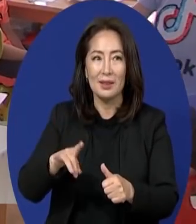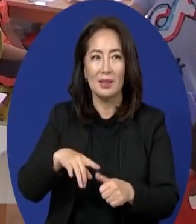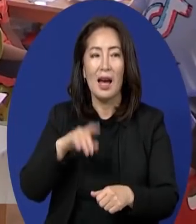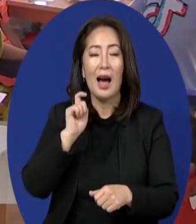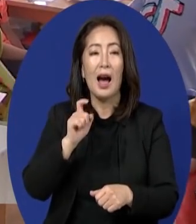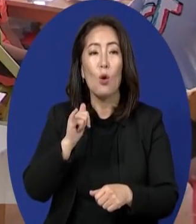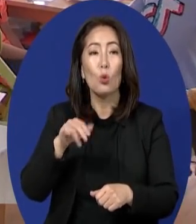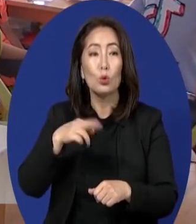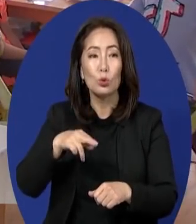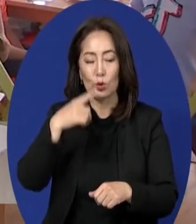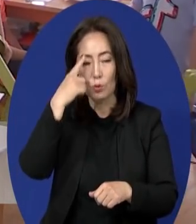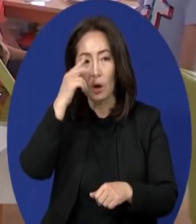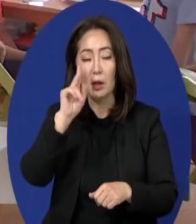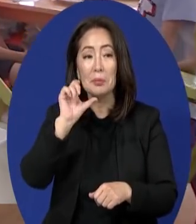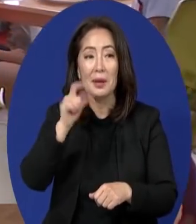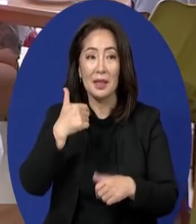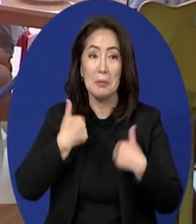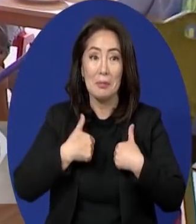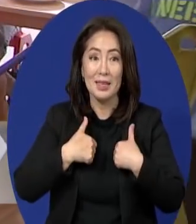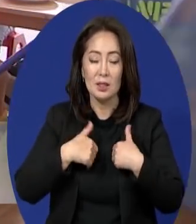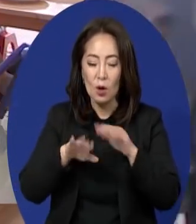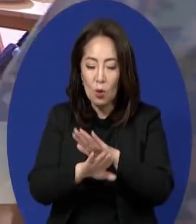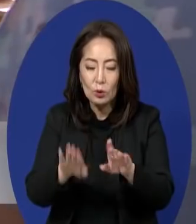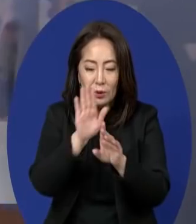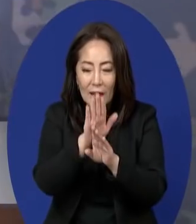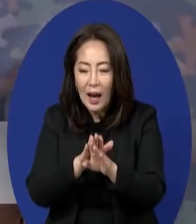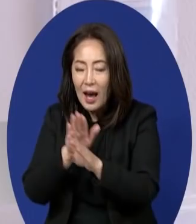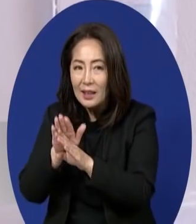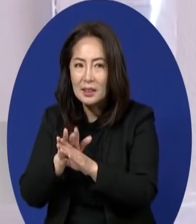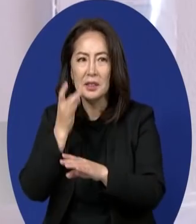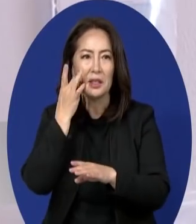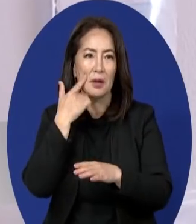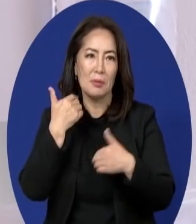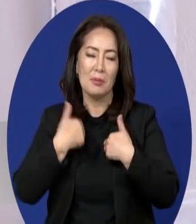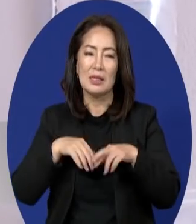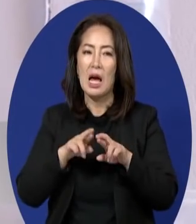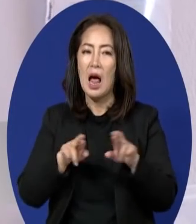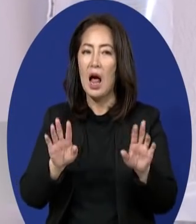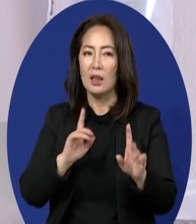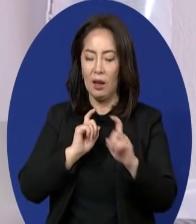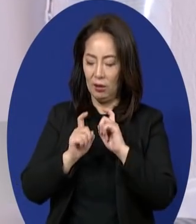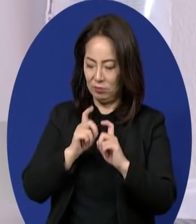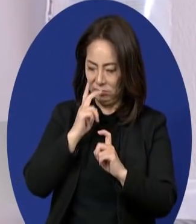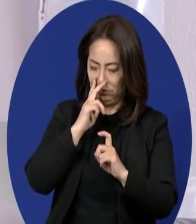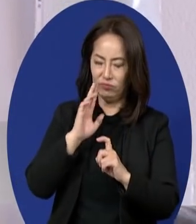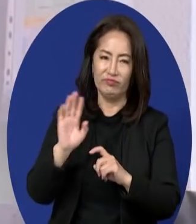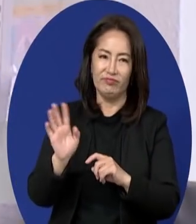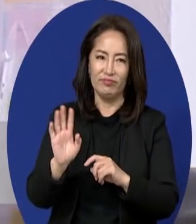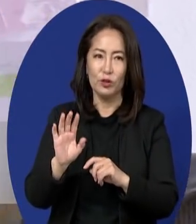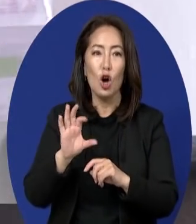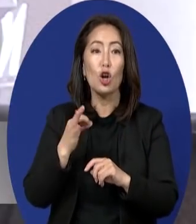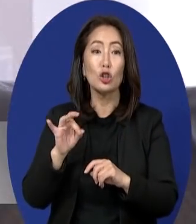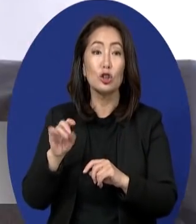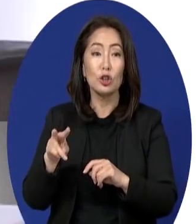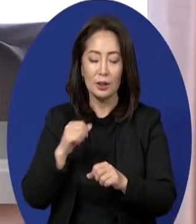оюун цэцэрлэгт багшилдаг. Хүүхдийг хайрлж, асархад эрэгтэй эмэгтэй багш гэж ялгаж харьцах нь өрөөсгөл гэдгийг тэрээр